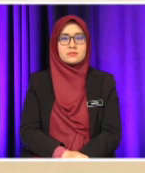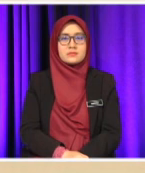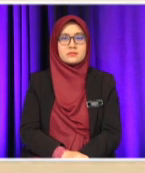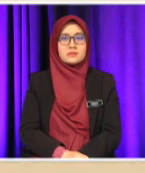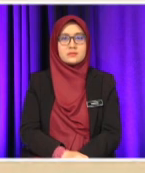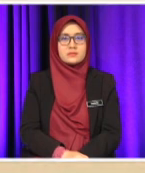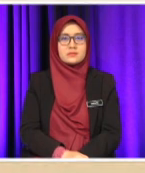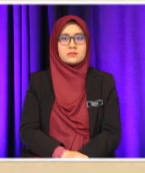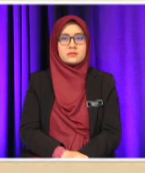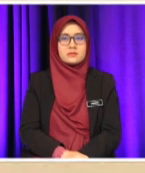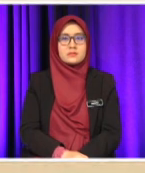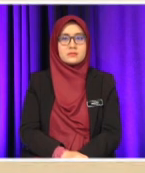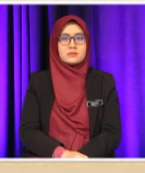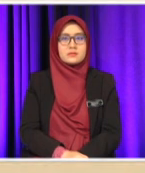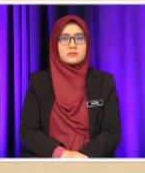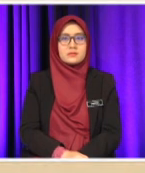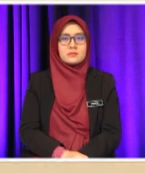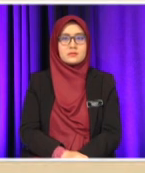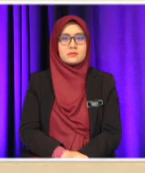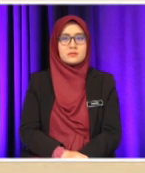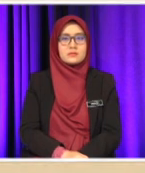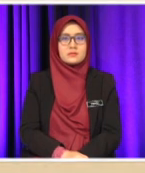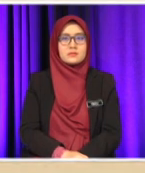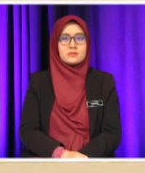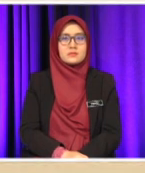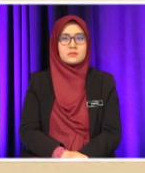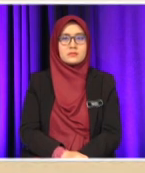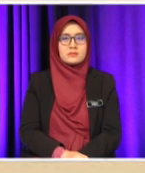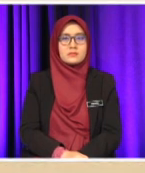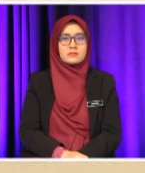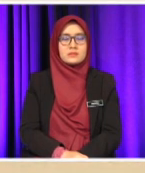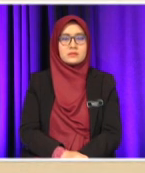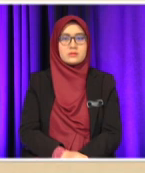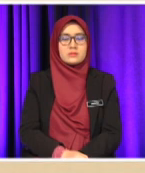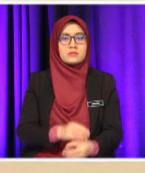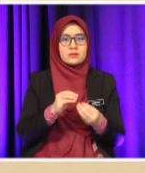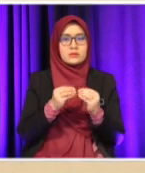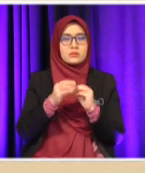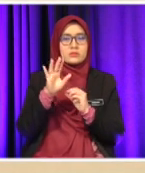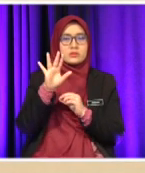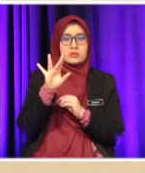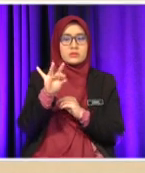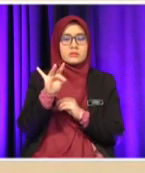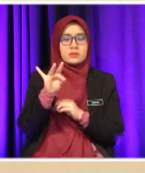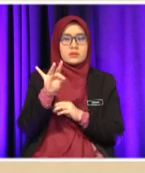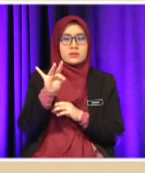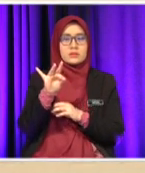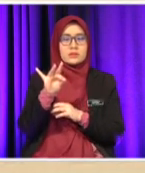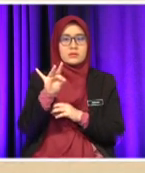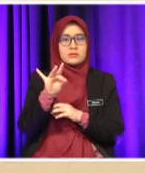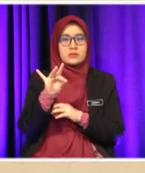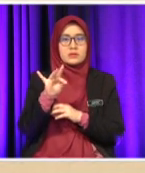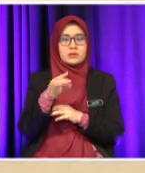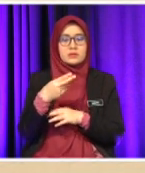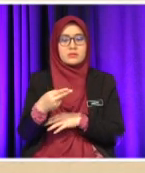ini 5 markas 8 Oke bahan untuk menghias